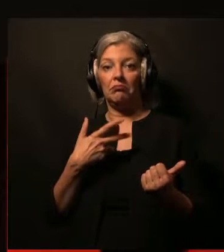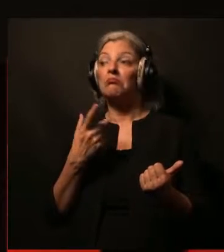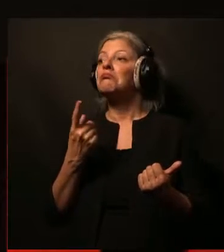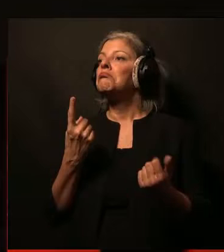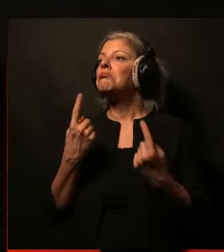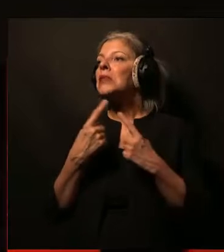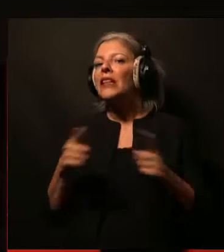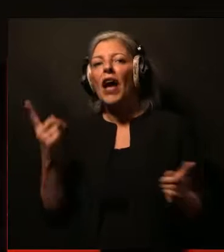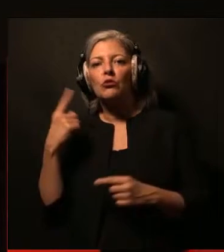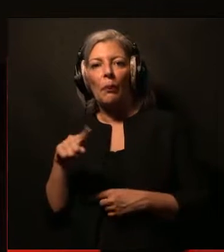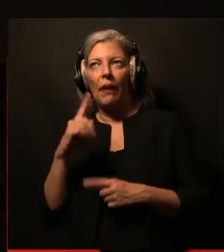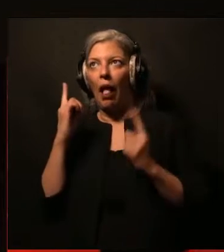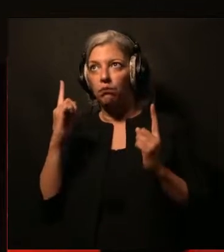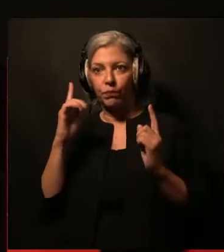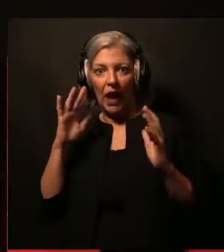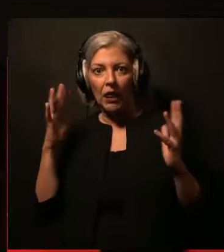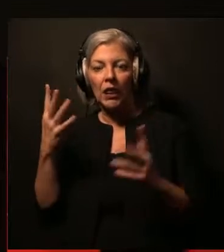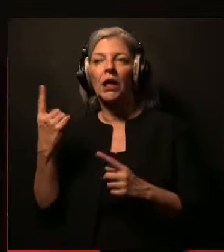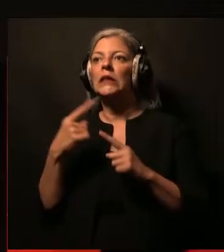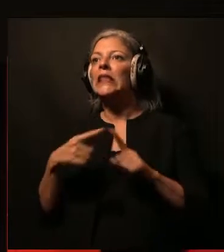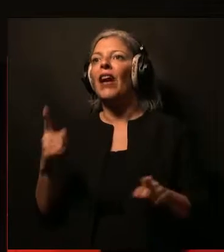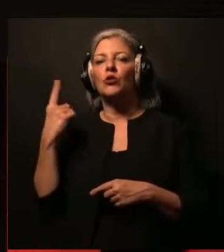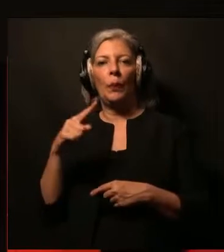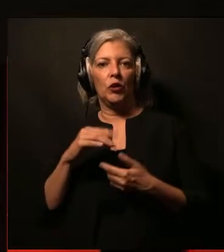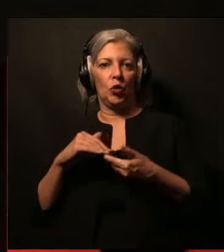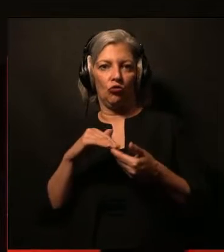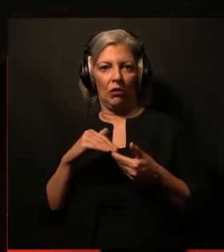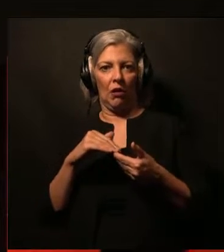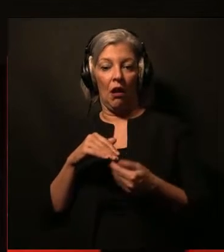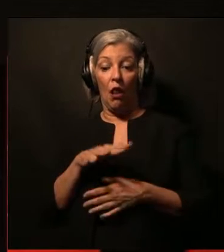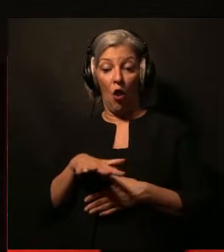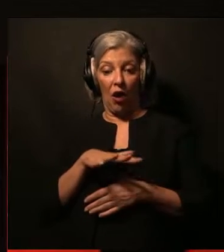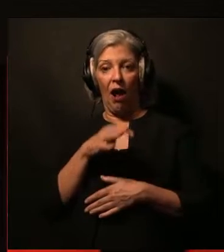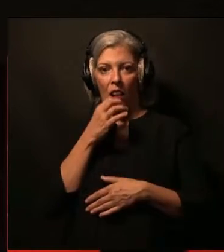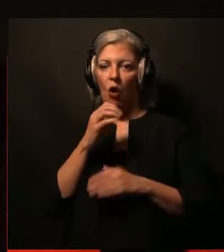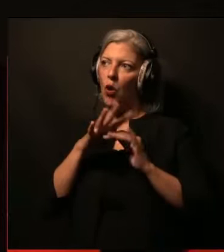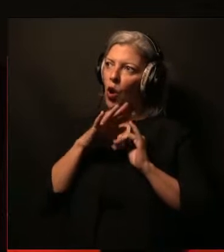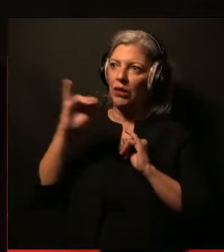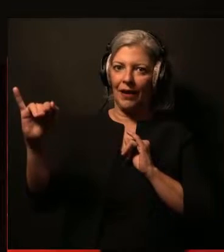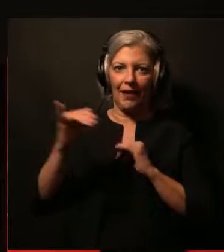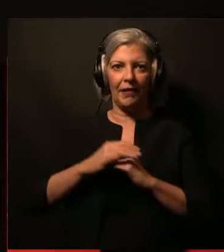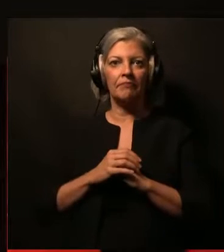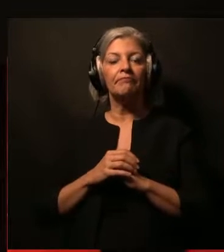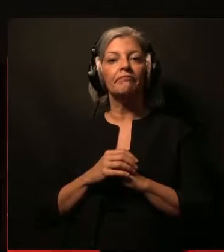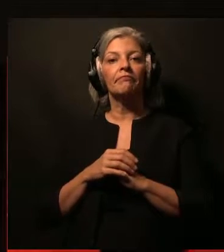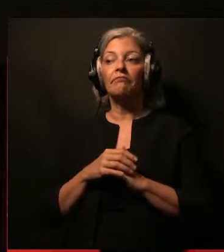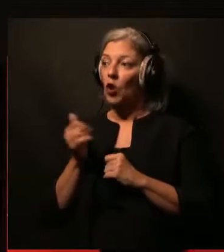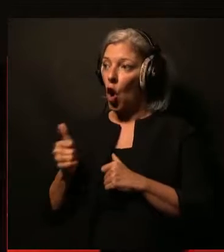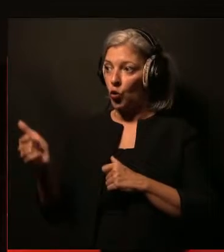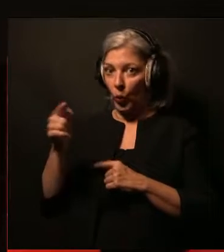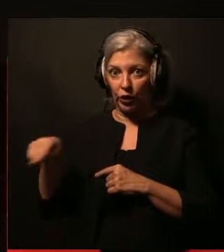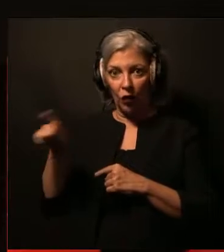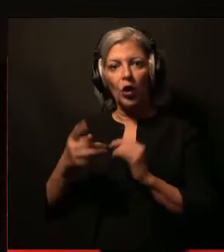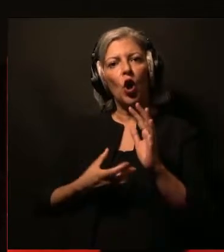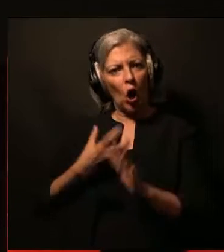l'ambiente per la società tutta locale e distante e possono fare anche la